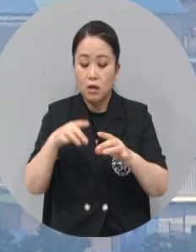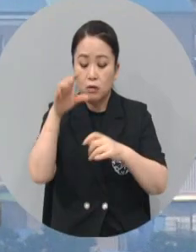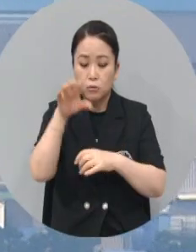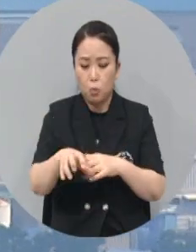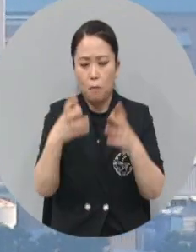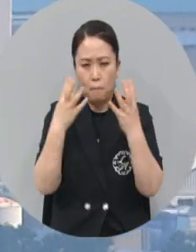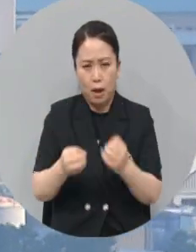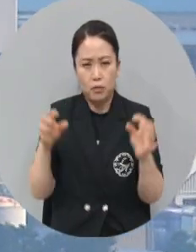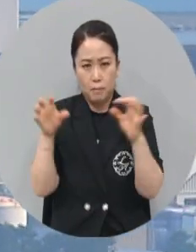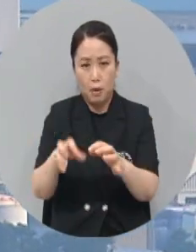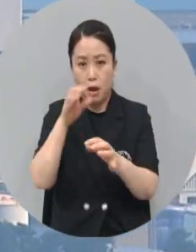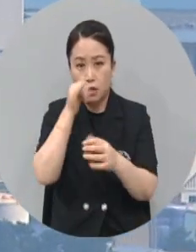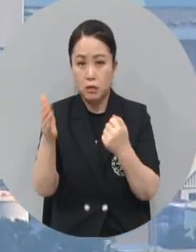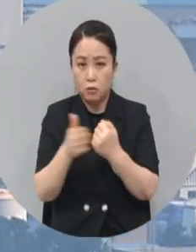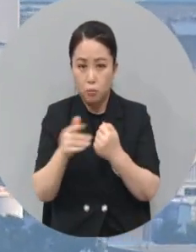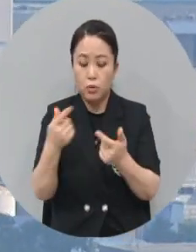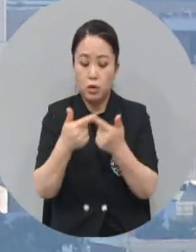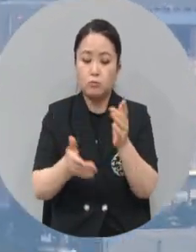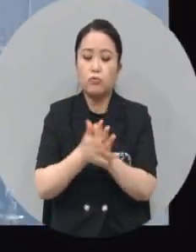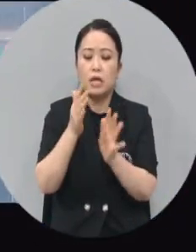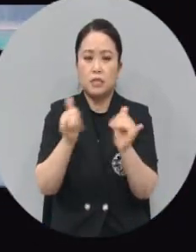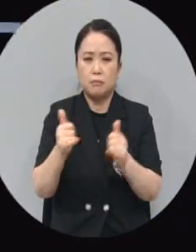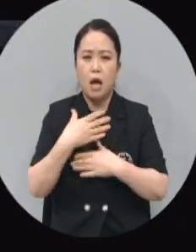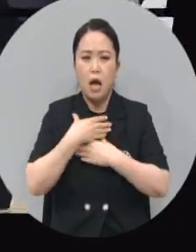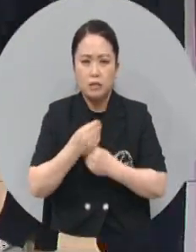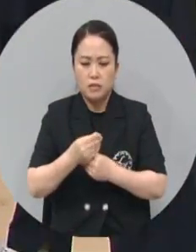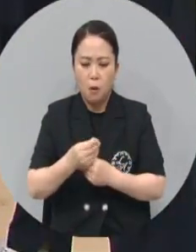시민 안전을 위협할 요소가 너무나 많습니다.